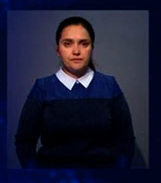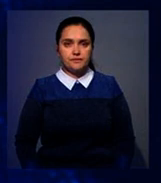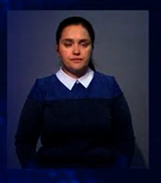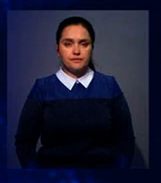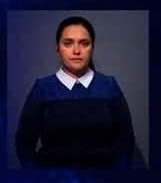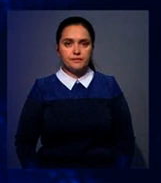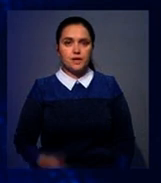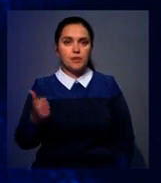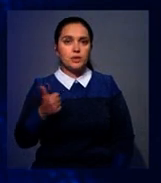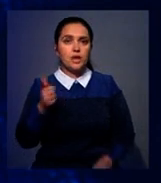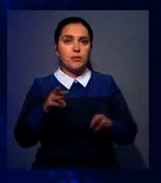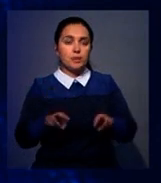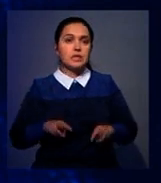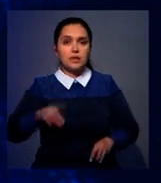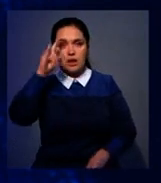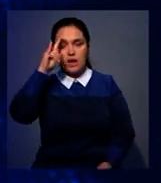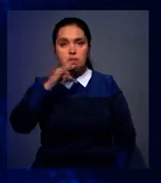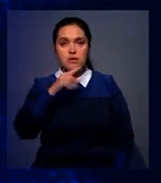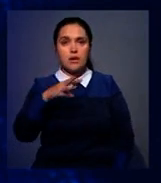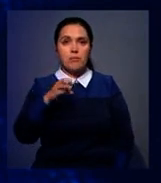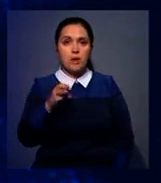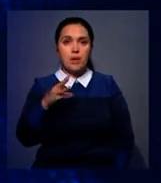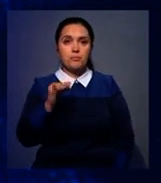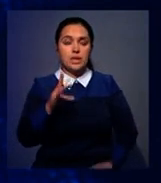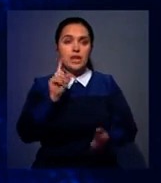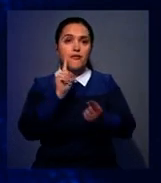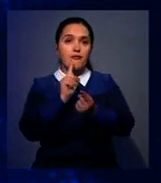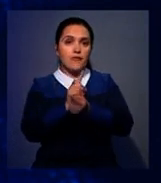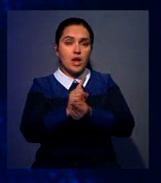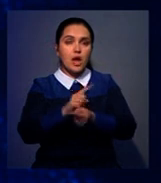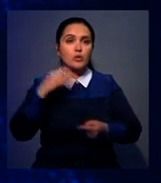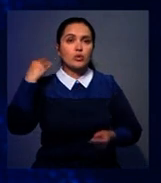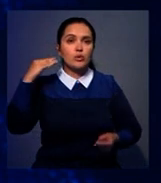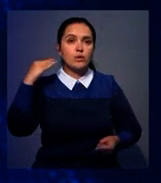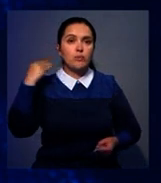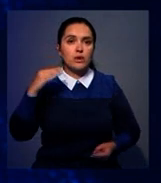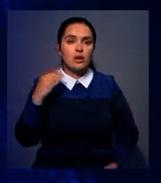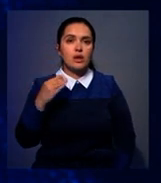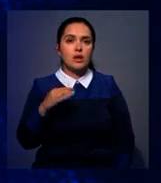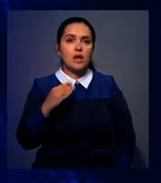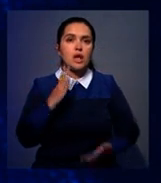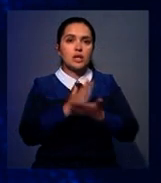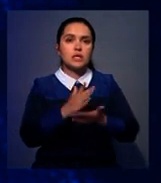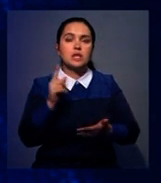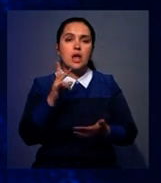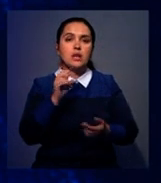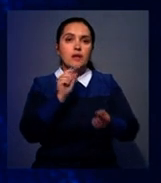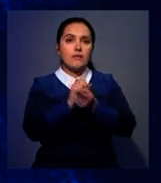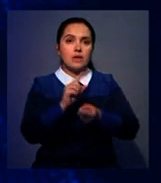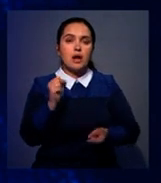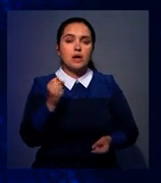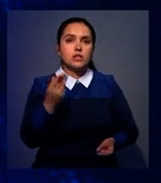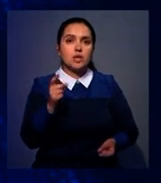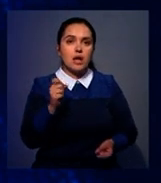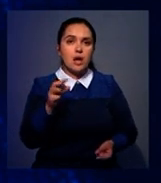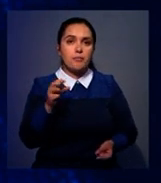К другим темам. Премьер-министр Казахстана Аскар Мамин встретился с президентом Туркменистана Гурбангулы Бердмухамедовым. На встрече в Ашхабаде